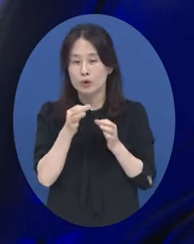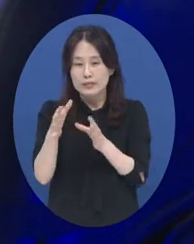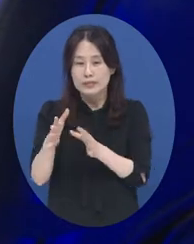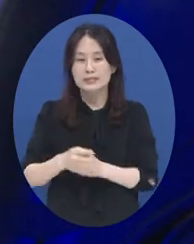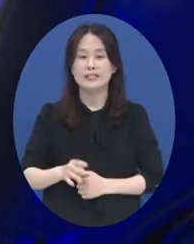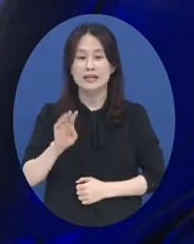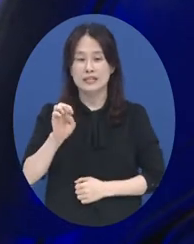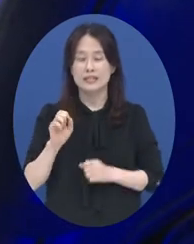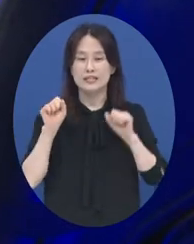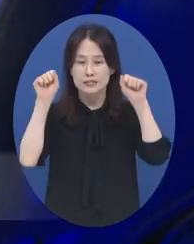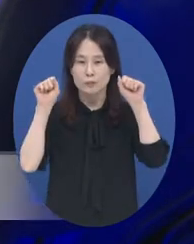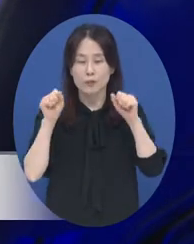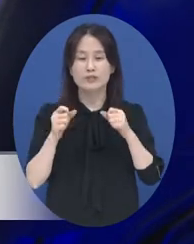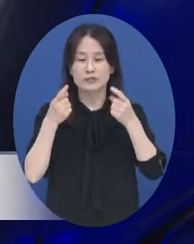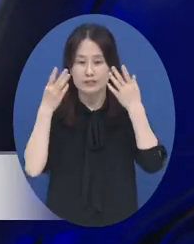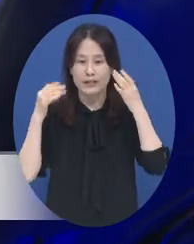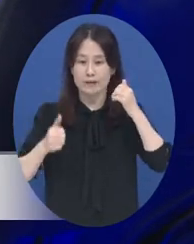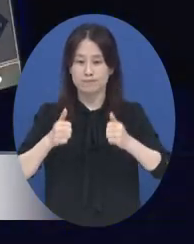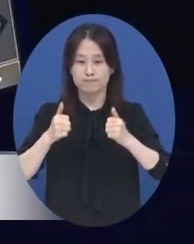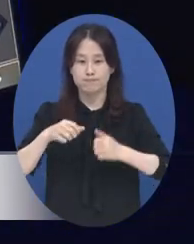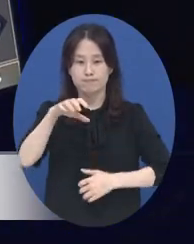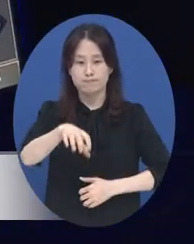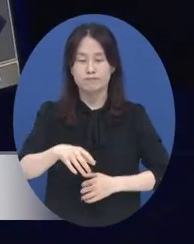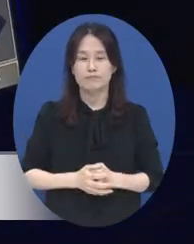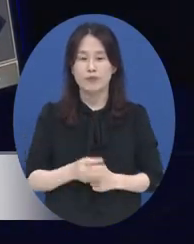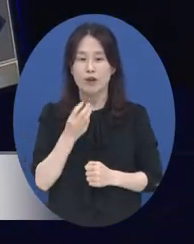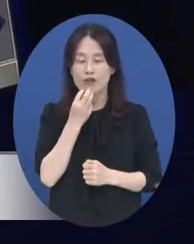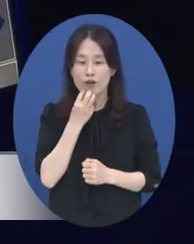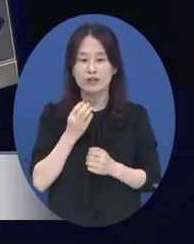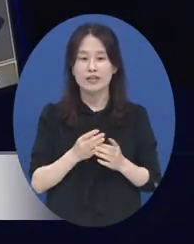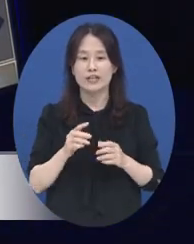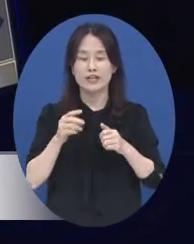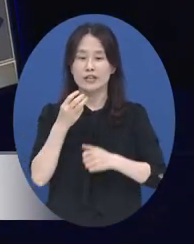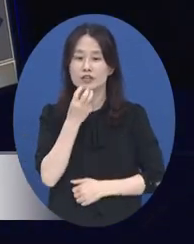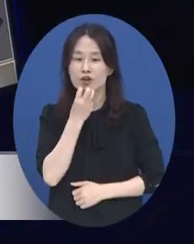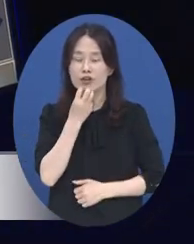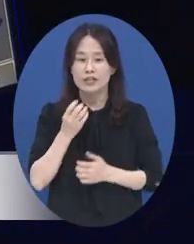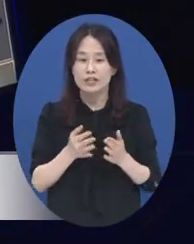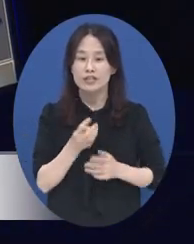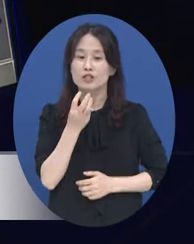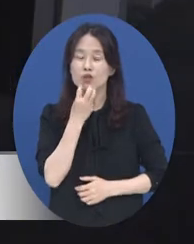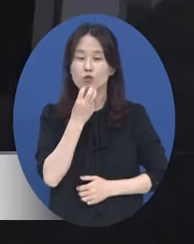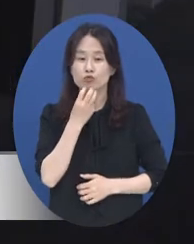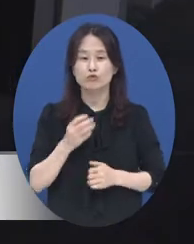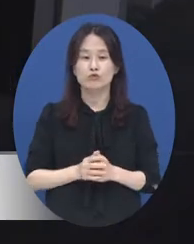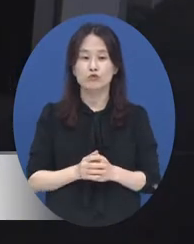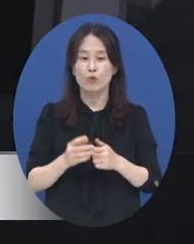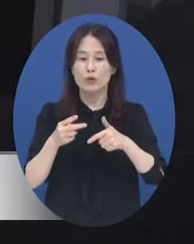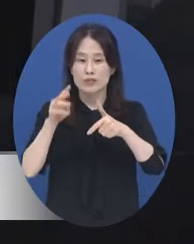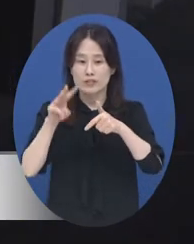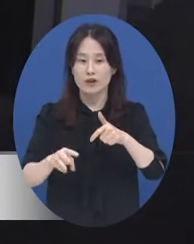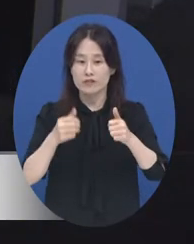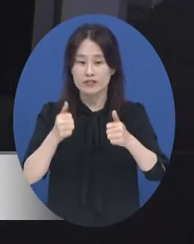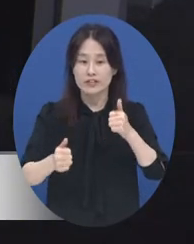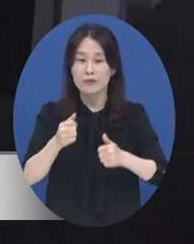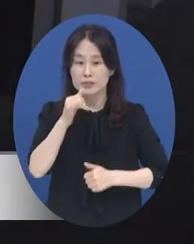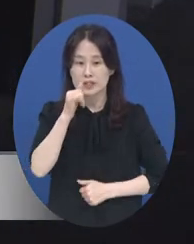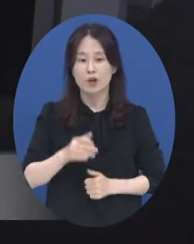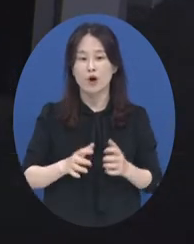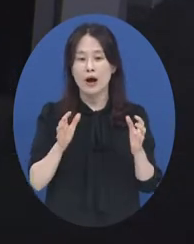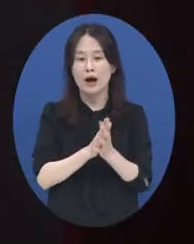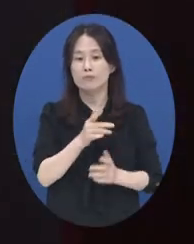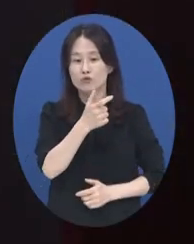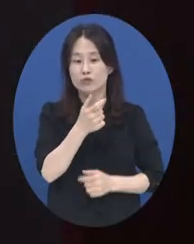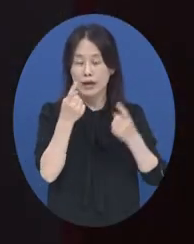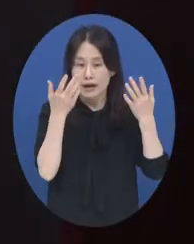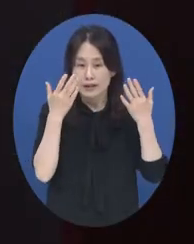e스포츠 캠퍼스 대항전. 경기와 서울, 인천 등 수도권 대학들이 대결을 펼친 이번 대항전엔 총 60여 개 캠퍼스의